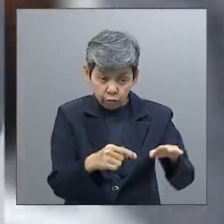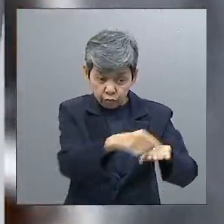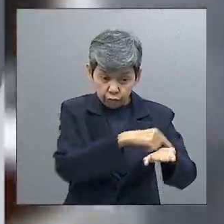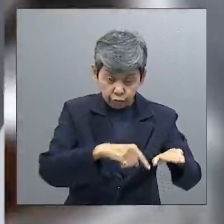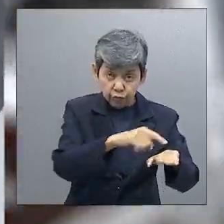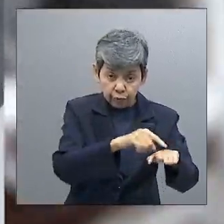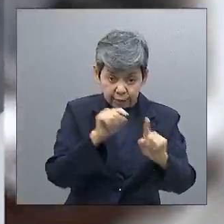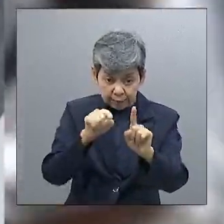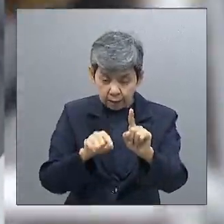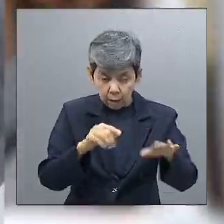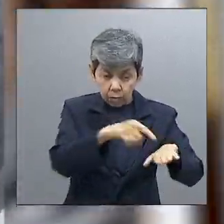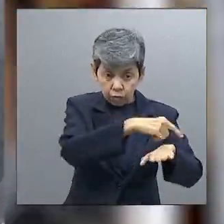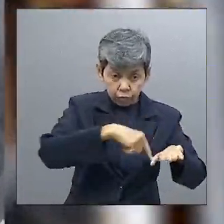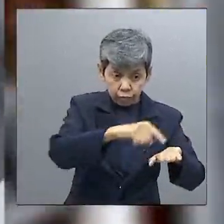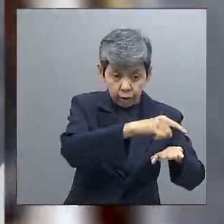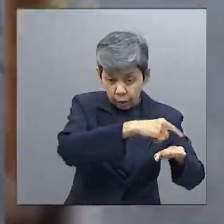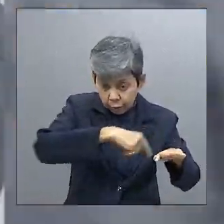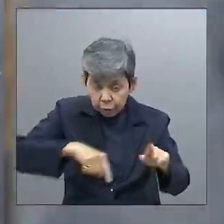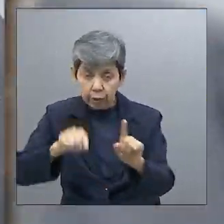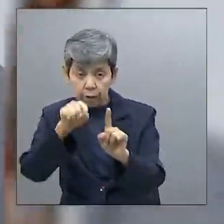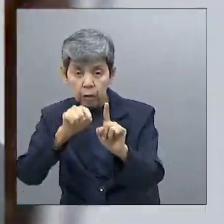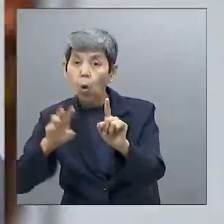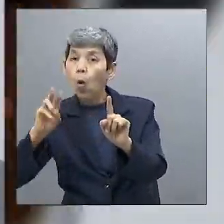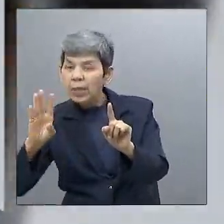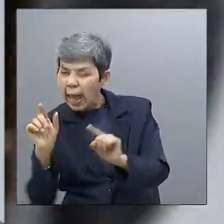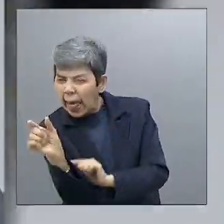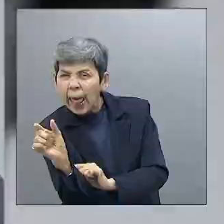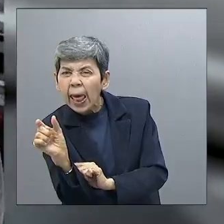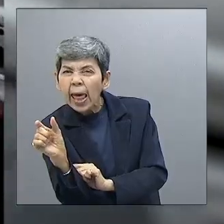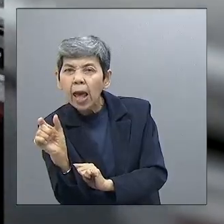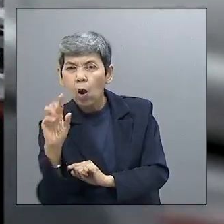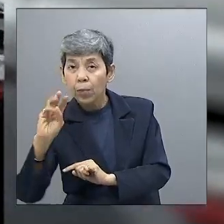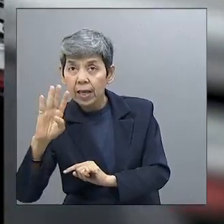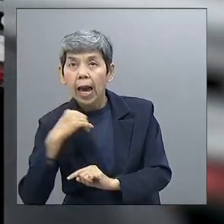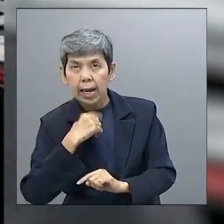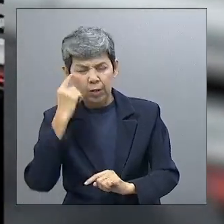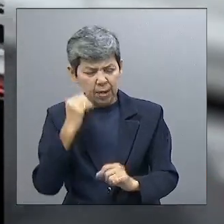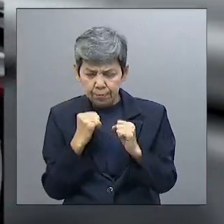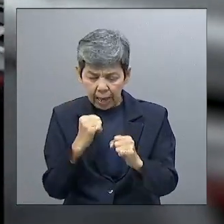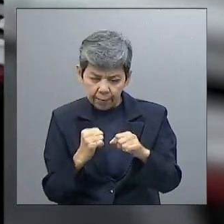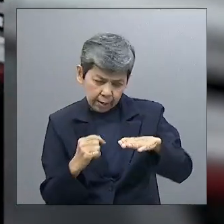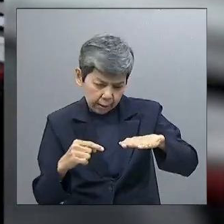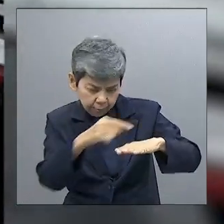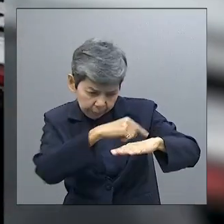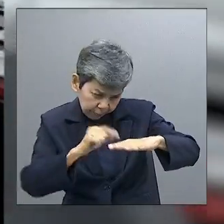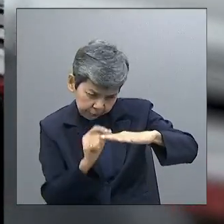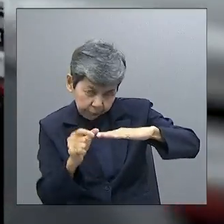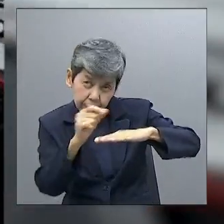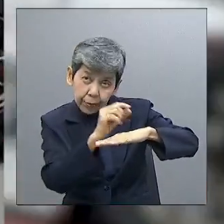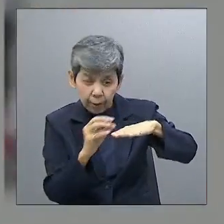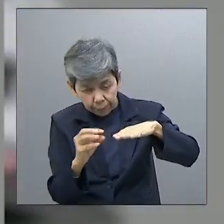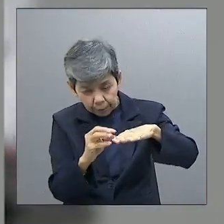แต่เราย่อลงมาเป็น1:64แสดงว่ามันเล็กกว่าของจริงอ่ะ64เท่าแต่เราก็ยังพยายามที่จะทำให้ทุกชิ้นส่ว